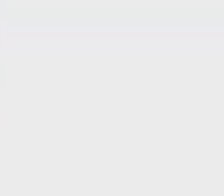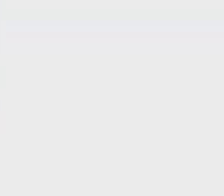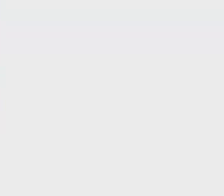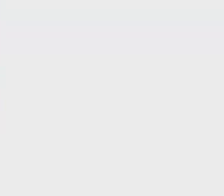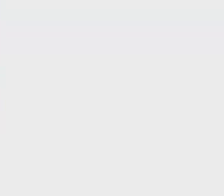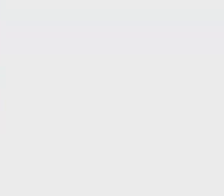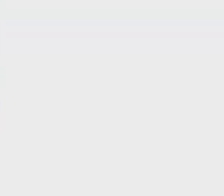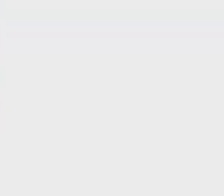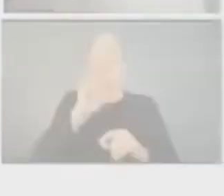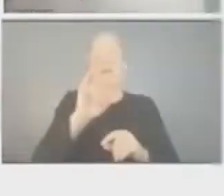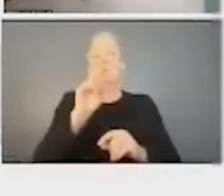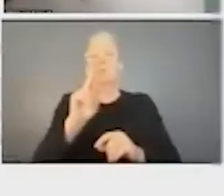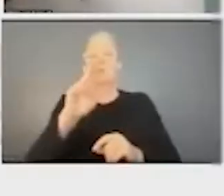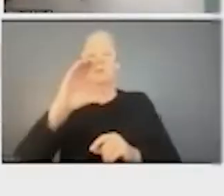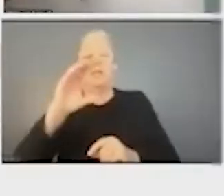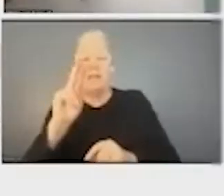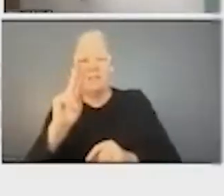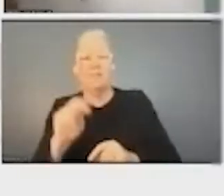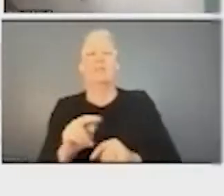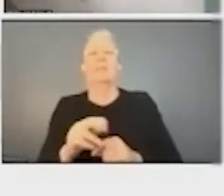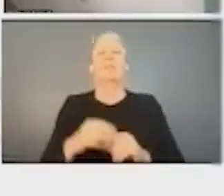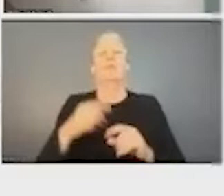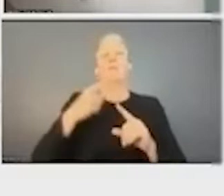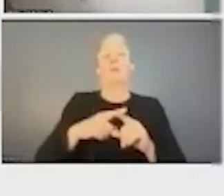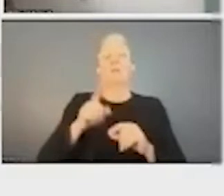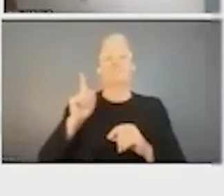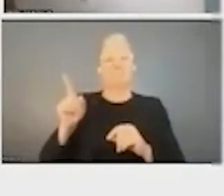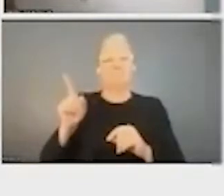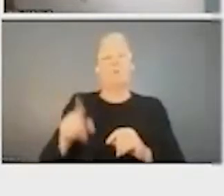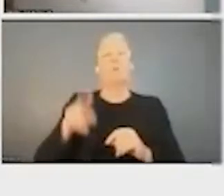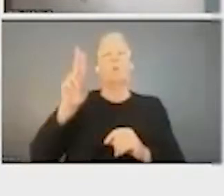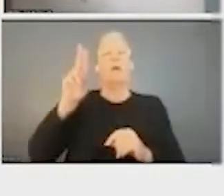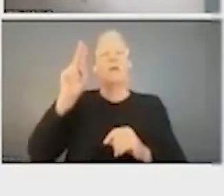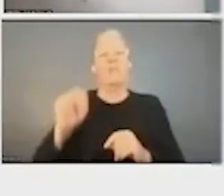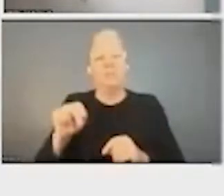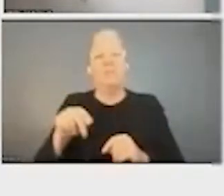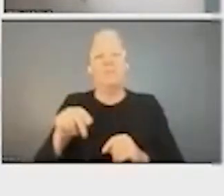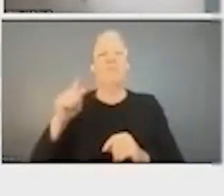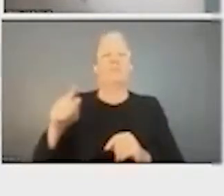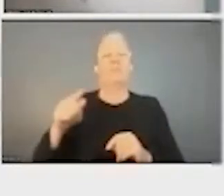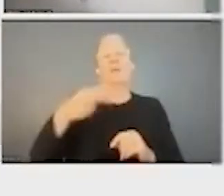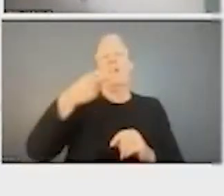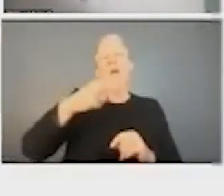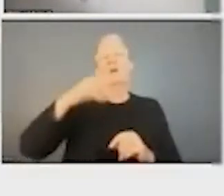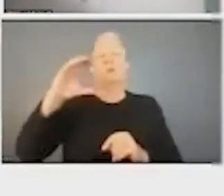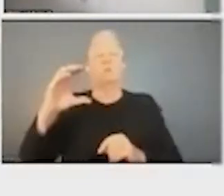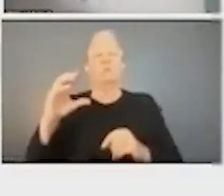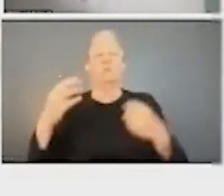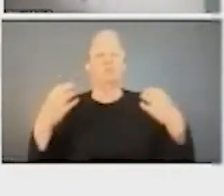Office of the United Nations High Commissioner for Human Rights, Fundación Ambiente. الأمم المتحدة